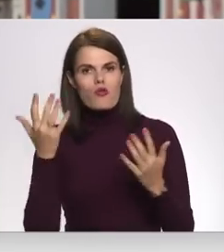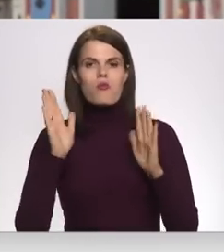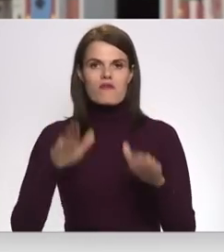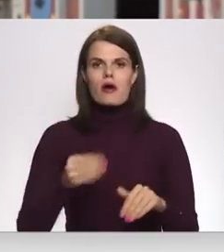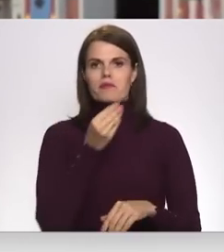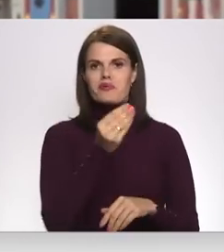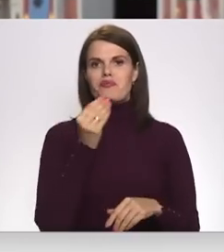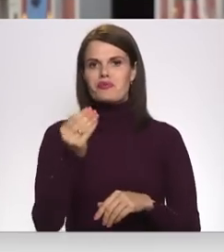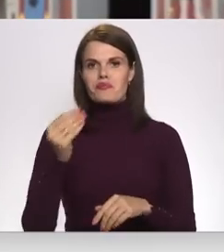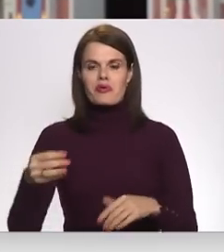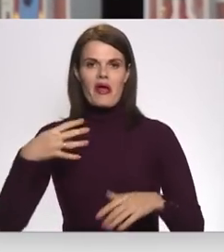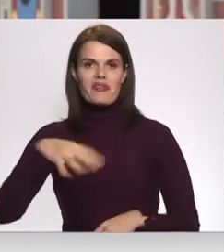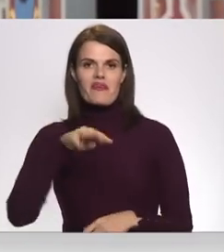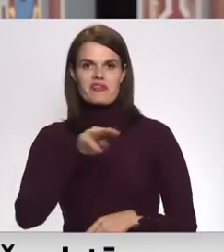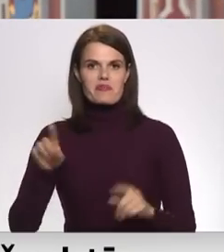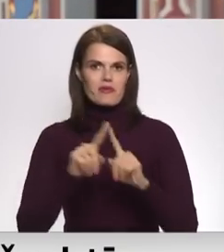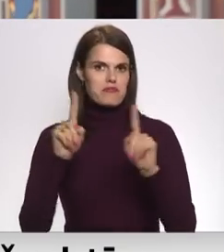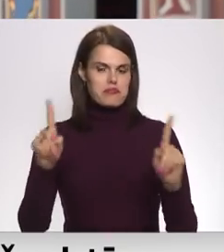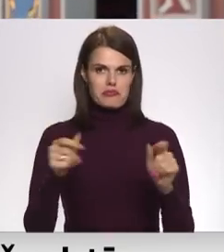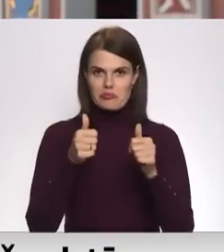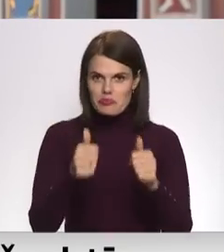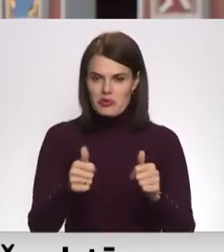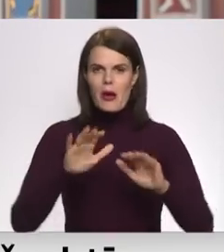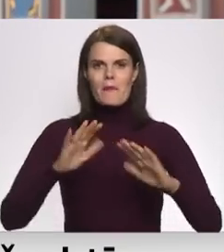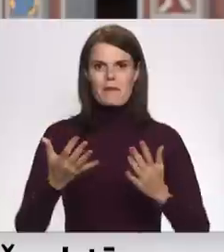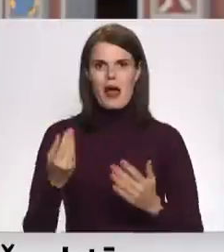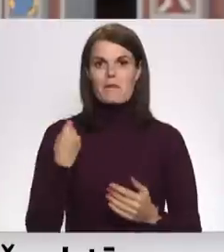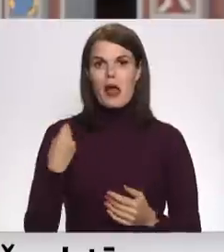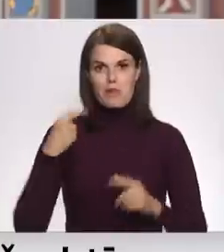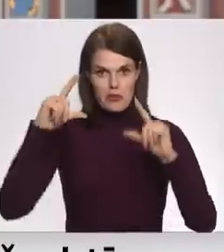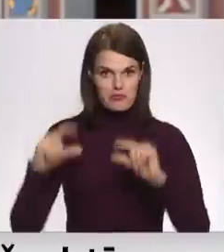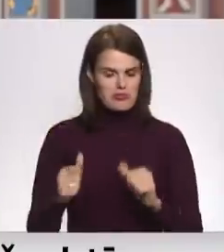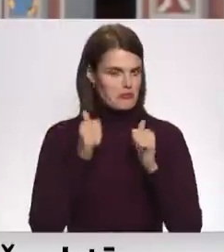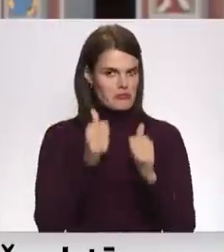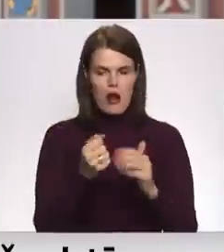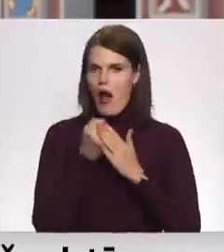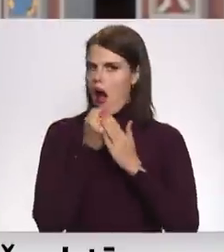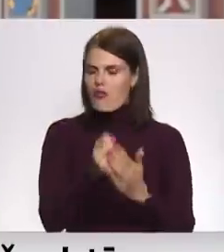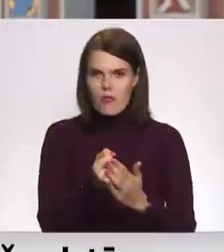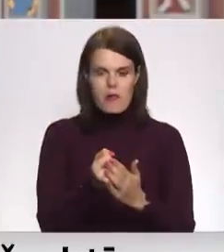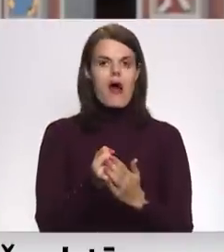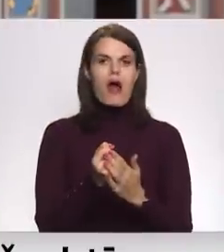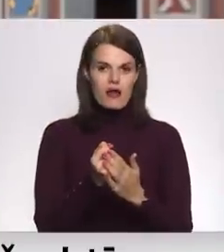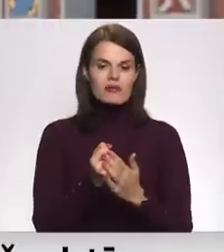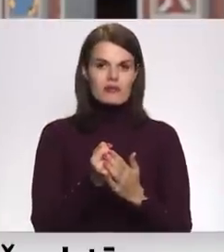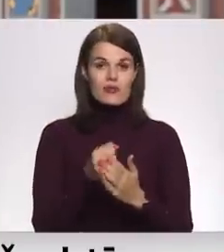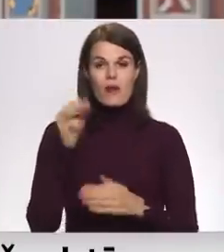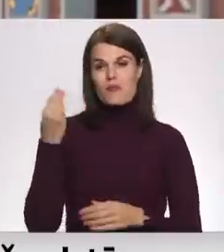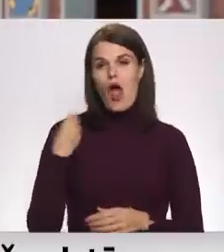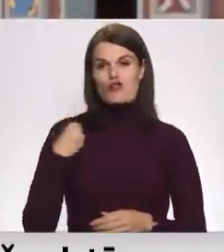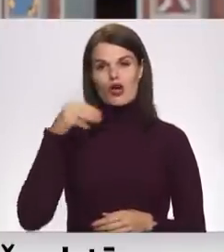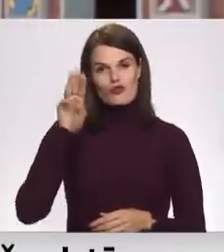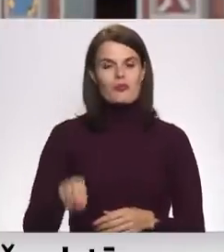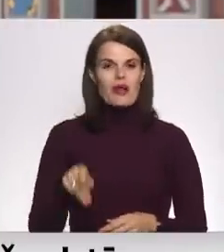vairākus transportus, nedomājot par maksu. Par to, ka mēnešu biļete kļūst lētāk, arī pilnībā atbalstam, jo mēnešu biļetē